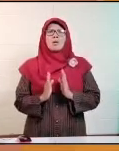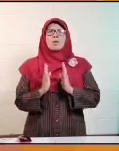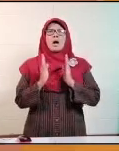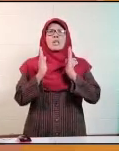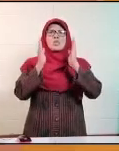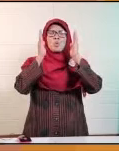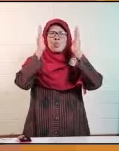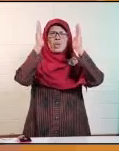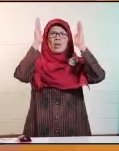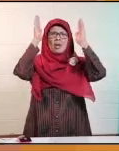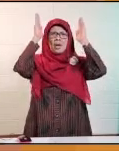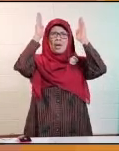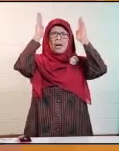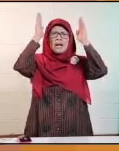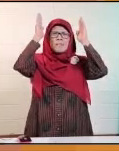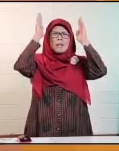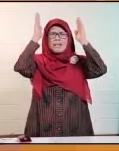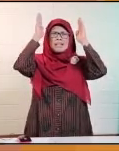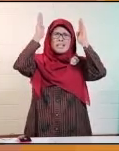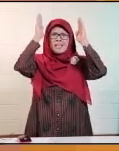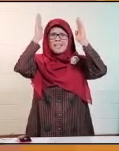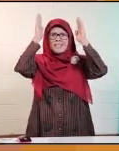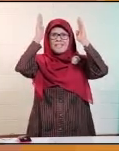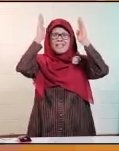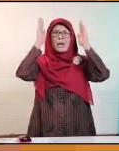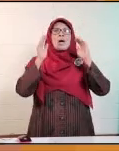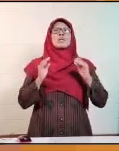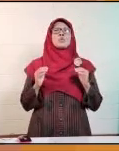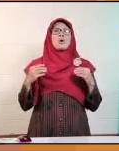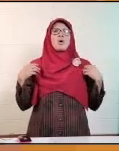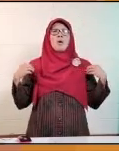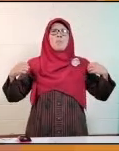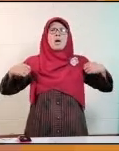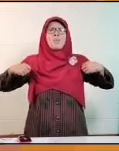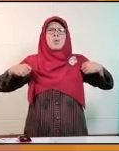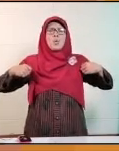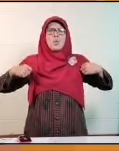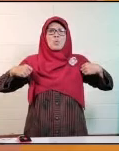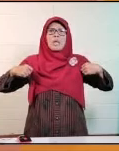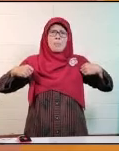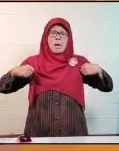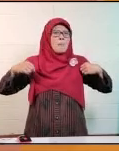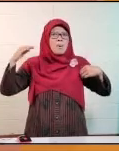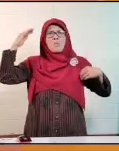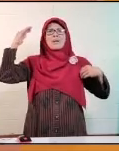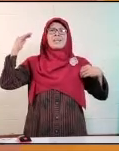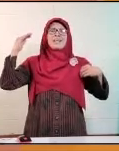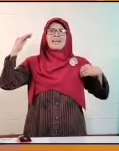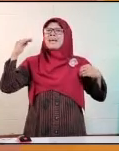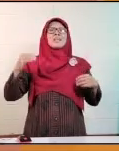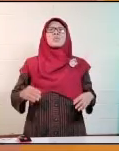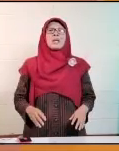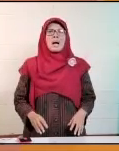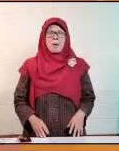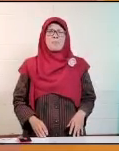itu yang ke atas dulu tinggi badannya kecil tapi ada juga yang menggemuk tapi belum